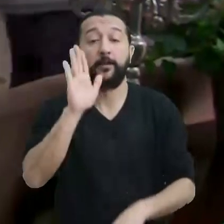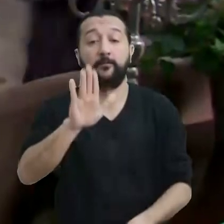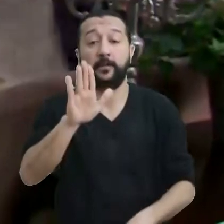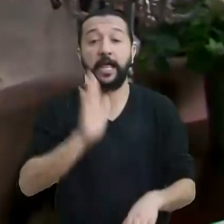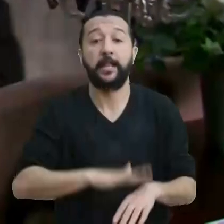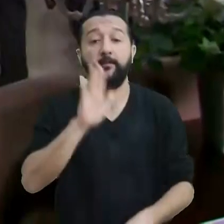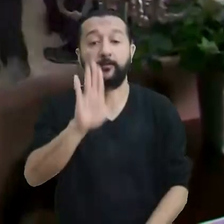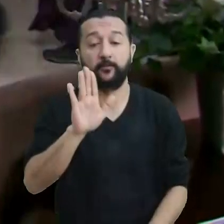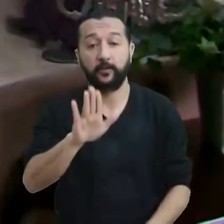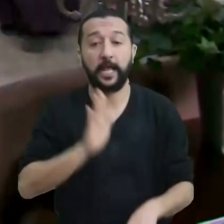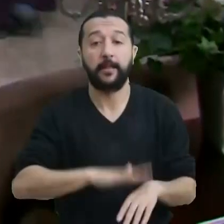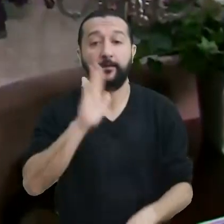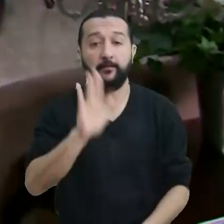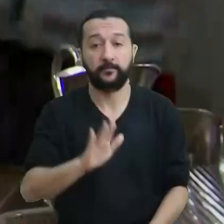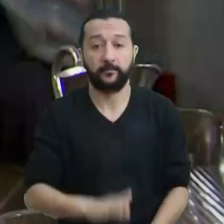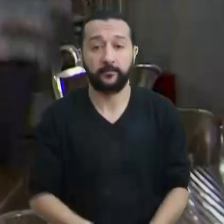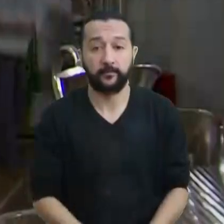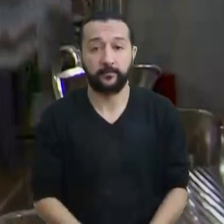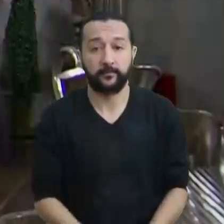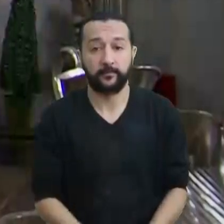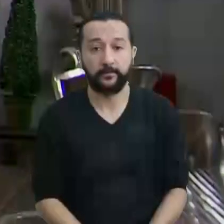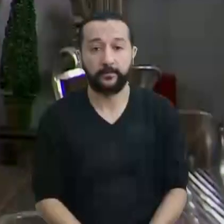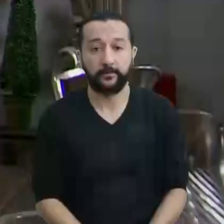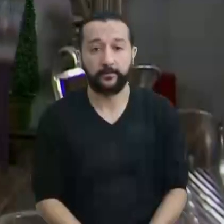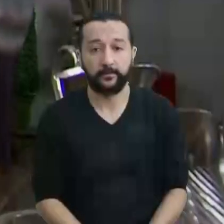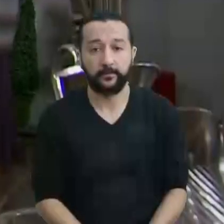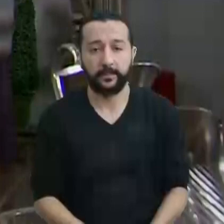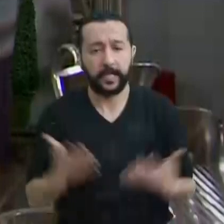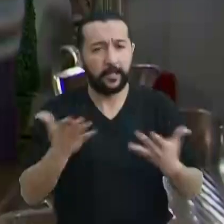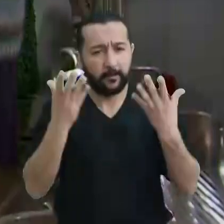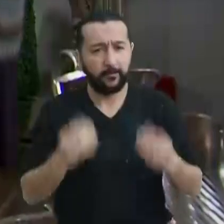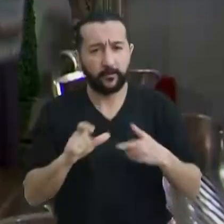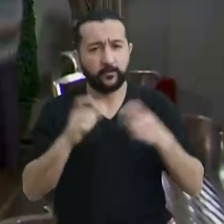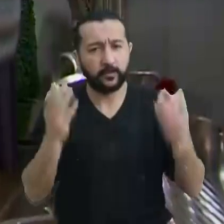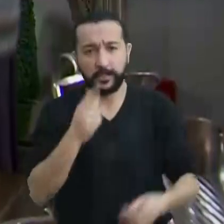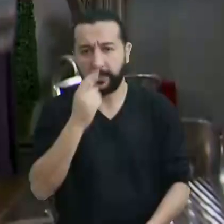Şükrü Rüyam'ın kafasını sertçe öne doğru bastırıp sırtına baktı.